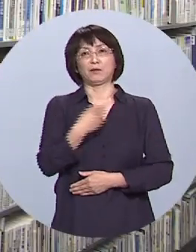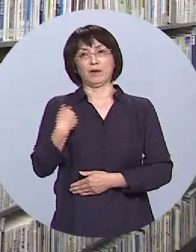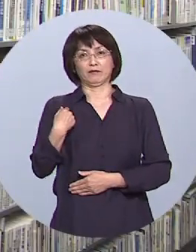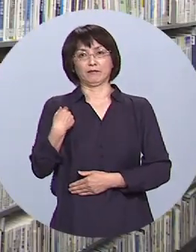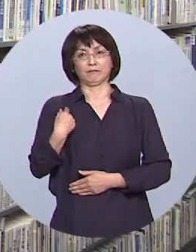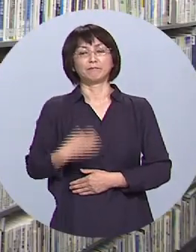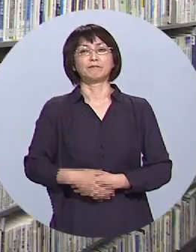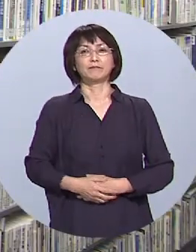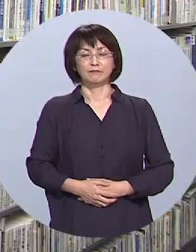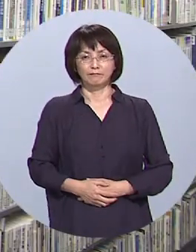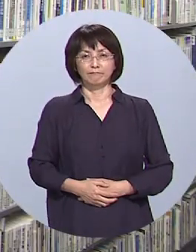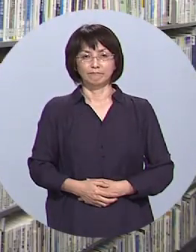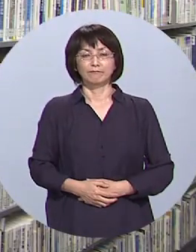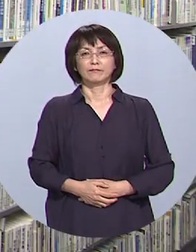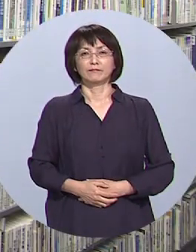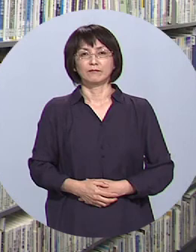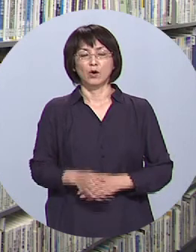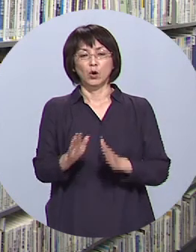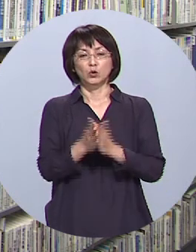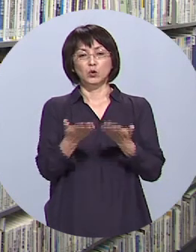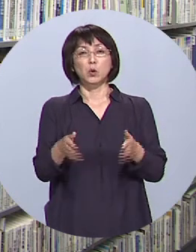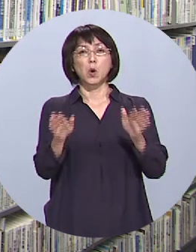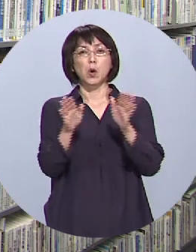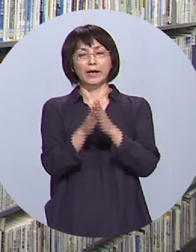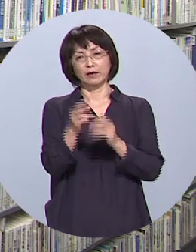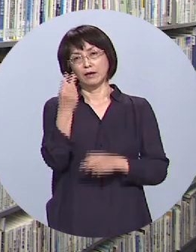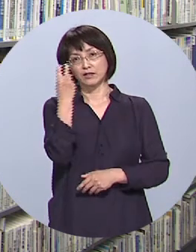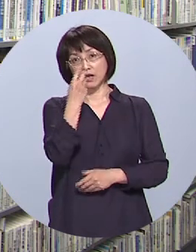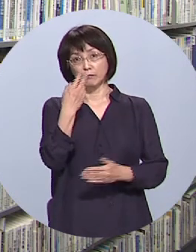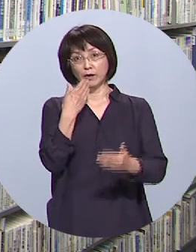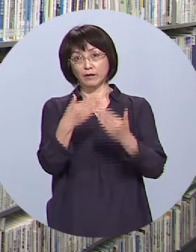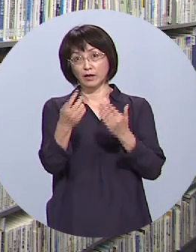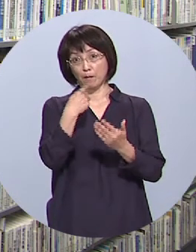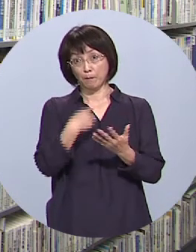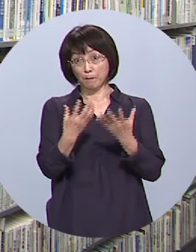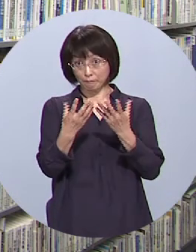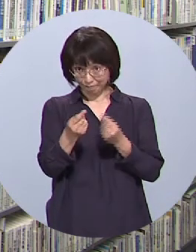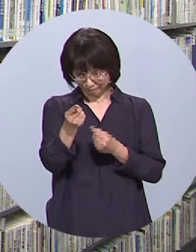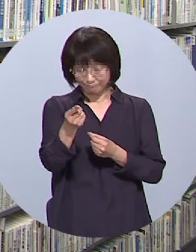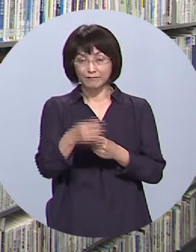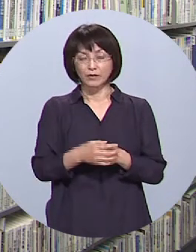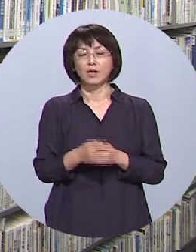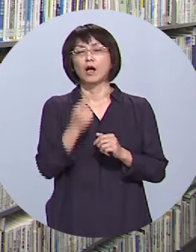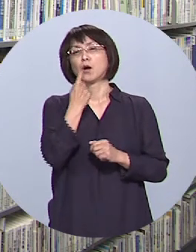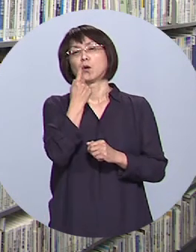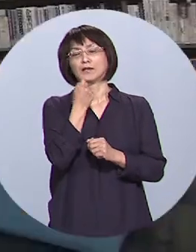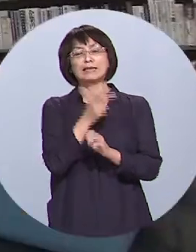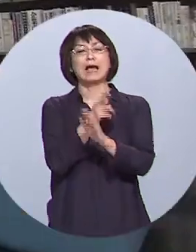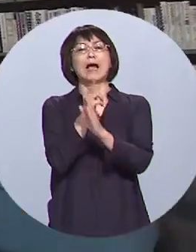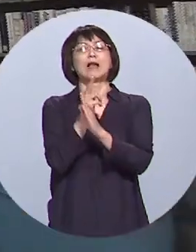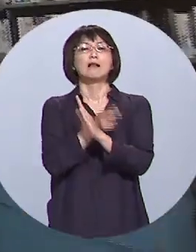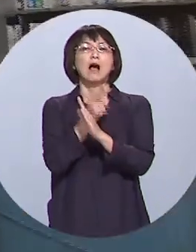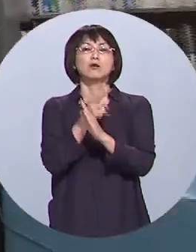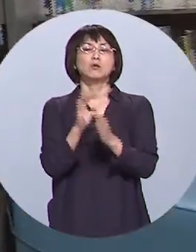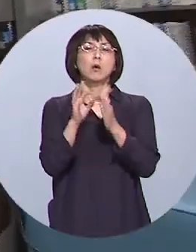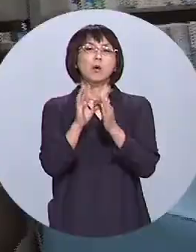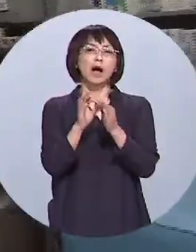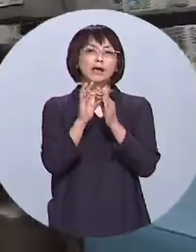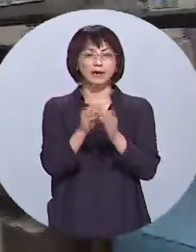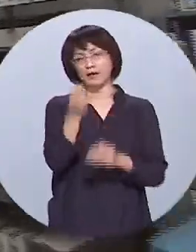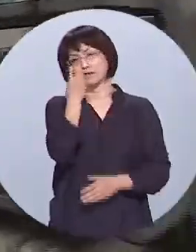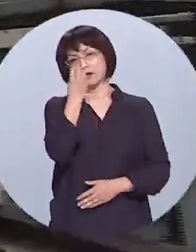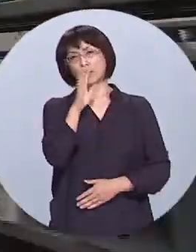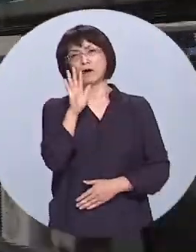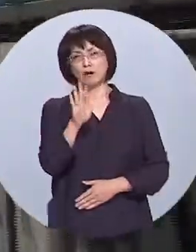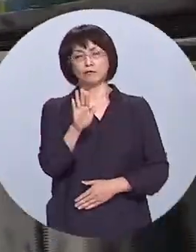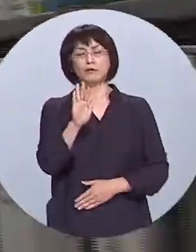さて師匠と松井さん、図書館で調べ物ってしたことありますか。 僕ならその落語関係の江戸時代のこととかって見るんだけどね、